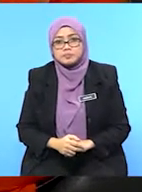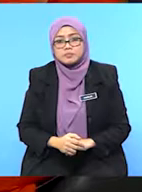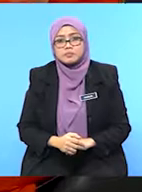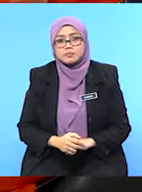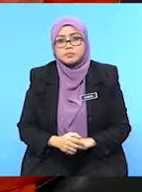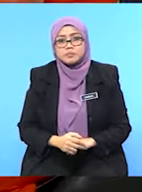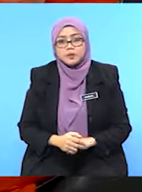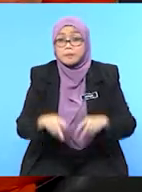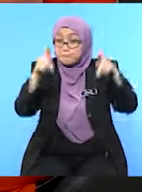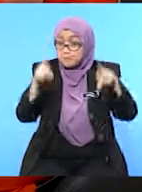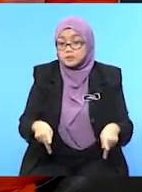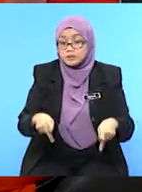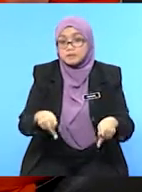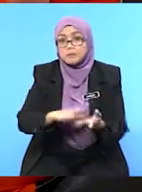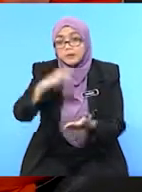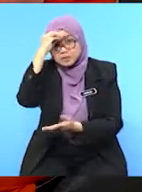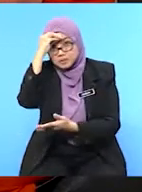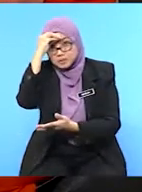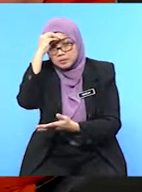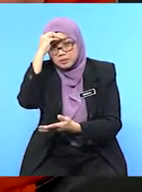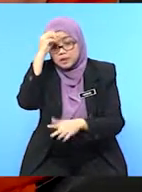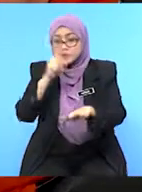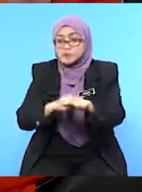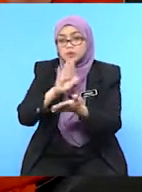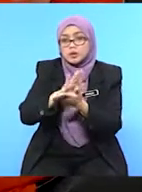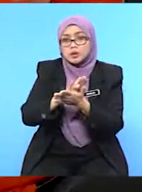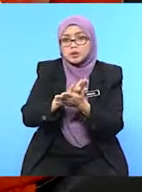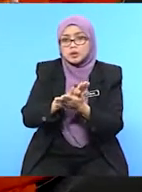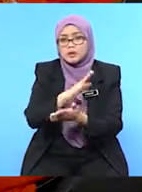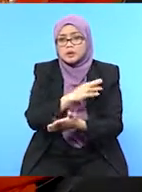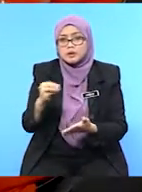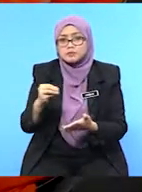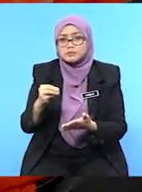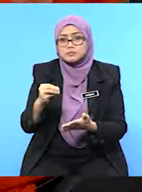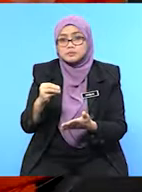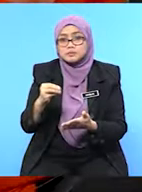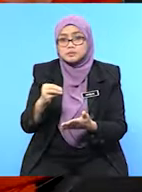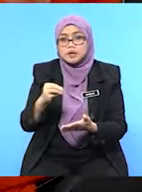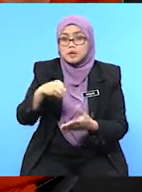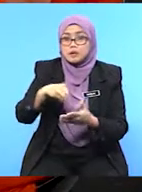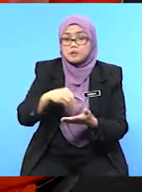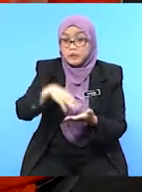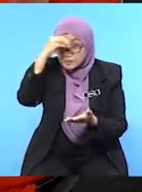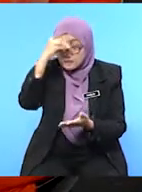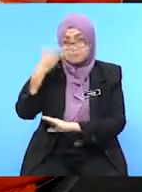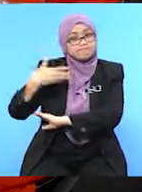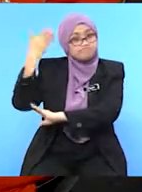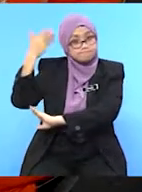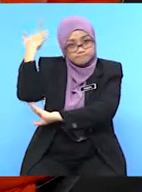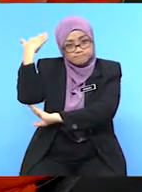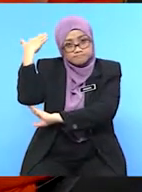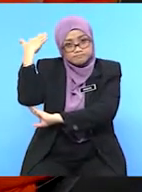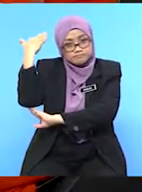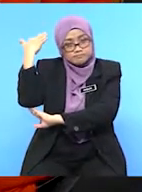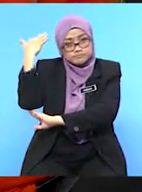juga perlu diutamakan adalah mengukuhkan kepaduan chimneys amati pelajaran sejarah sebagai contohnya memainkan